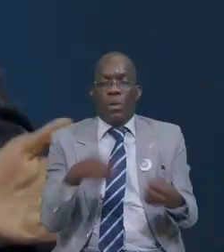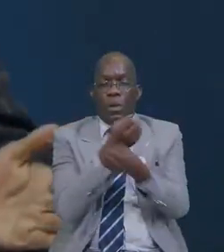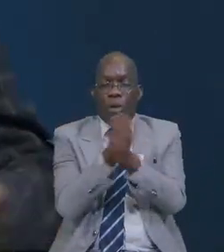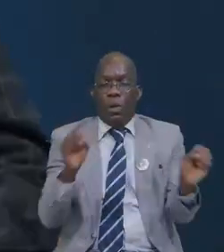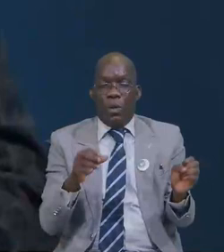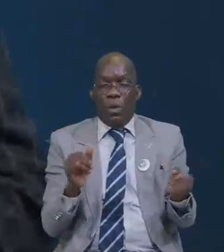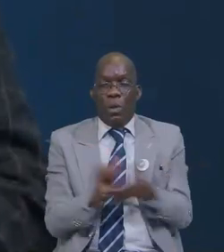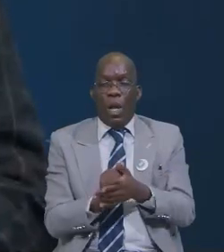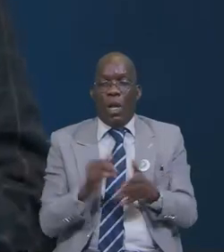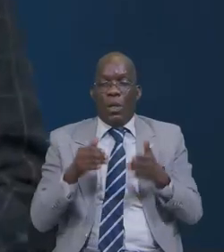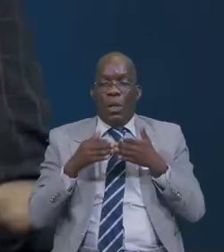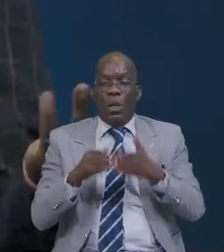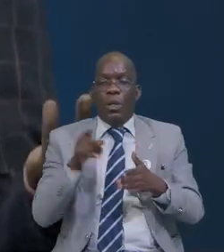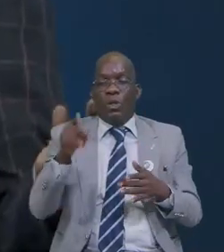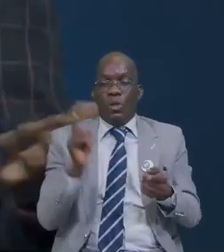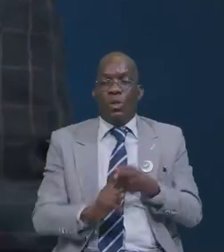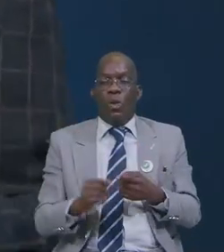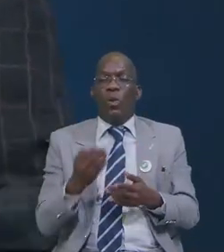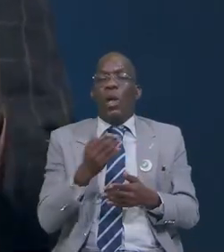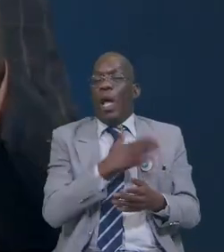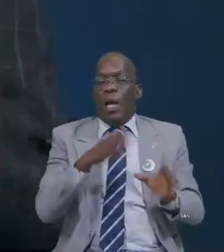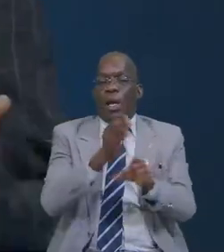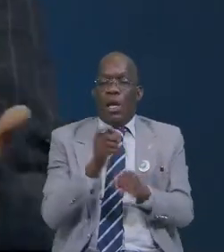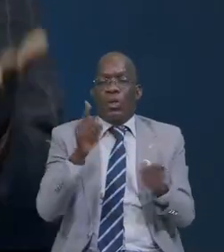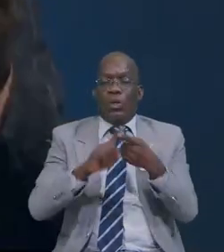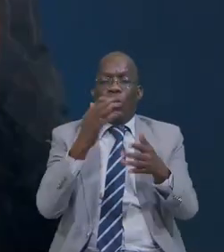le salut qui te conduit au ciel.